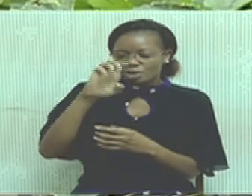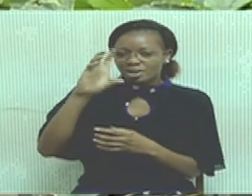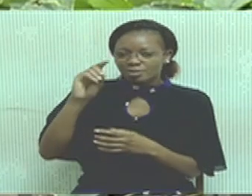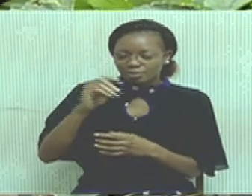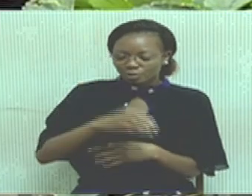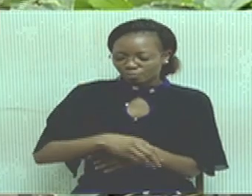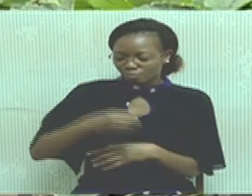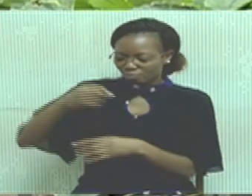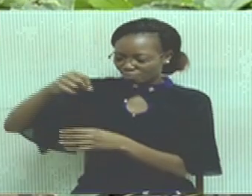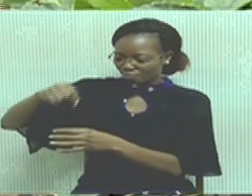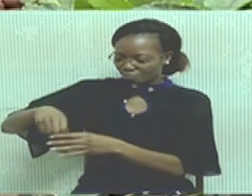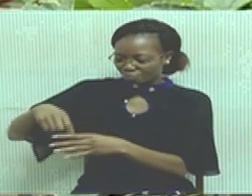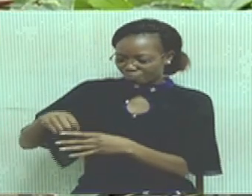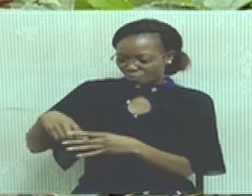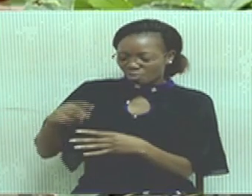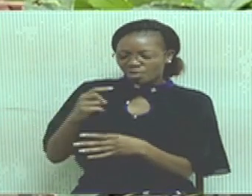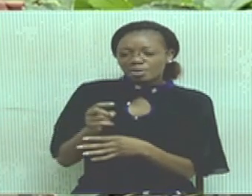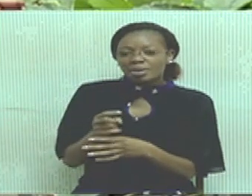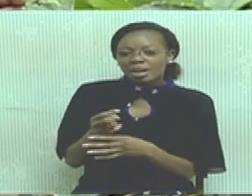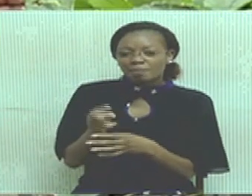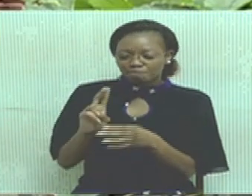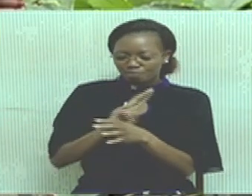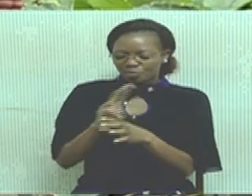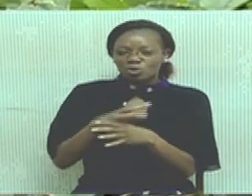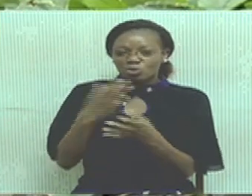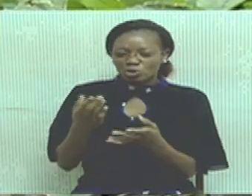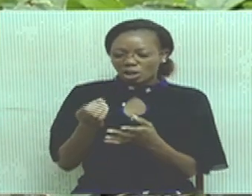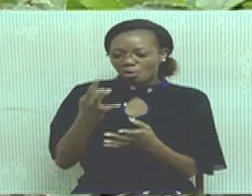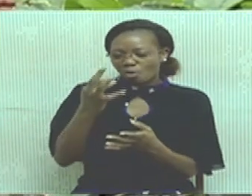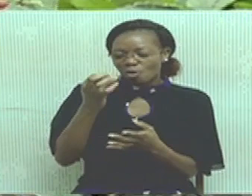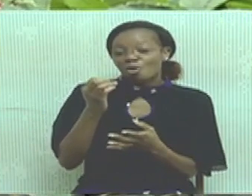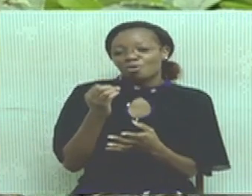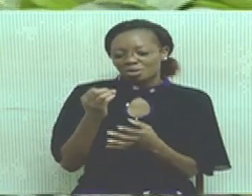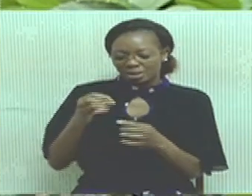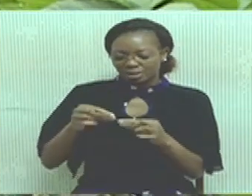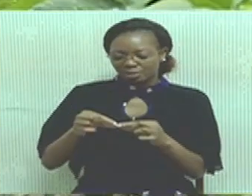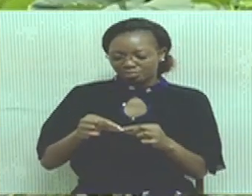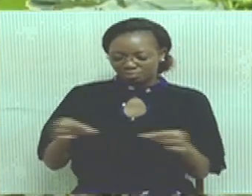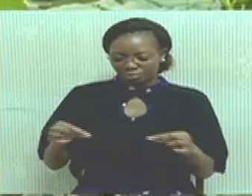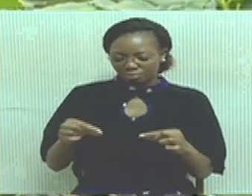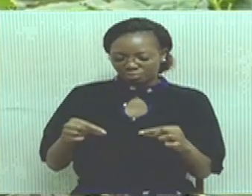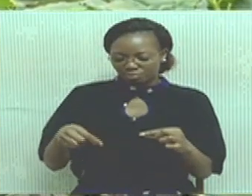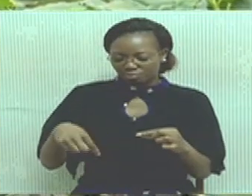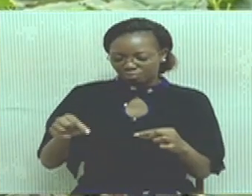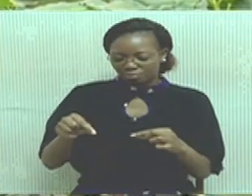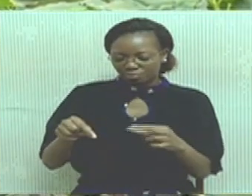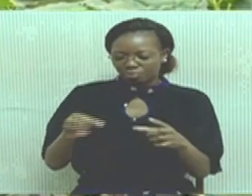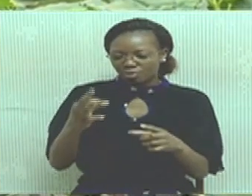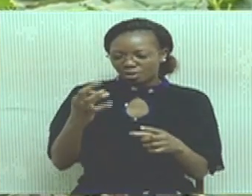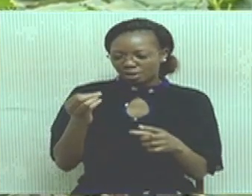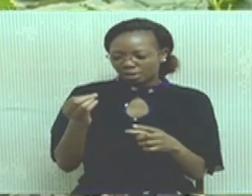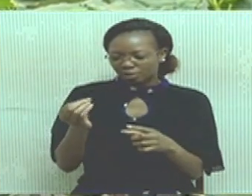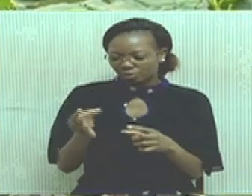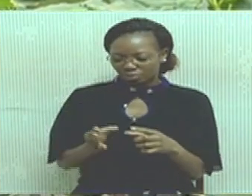yako upande. Measurement yake ni 30 centimeters in between plant to plant. Na